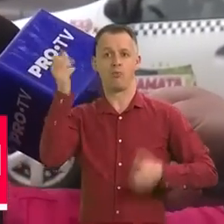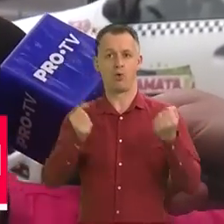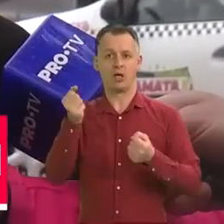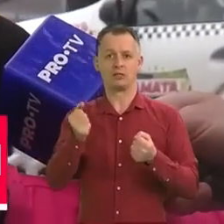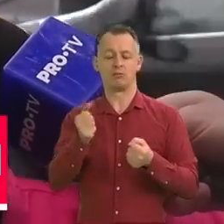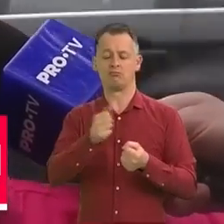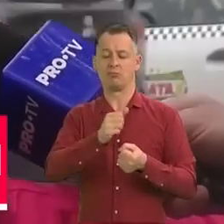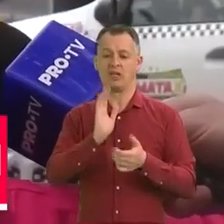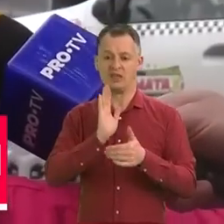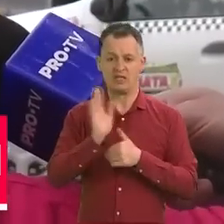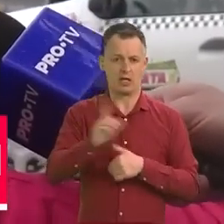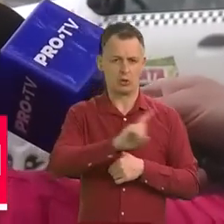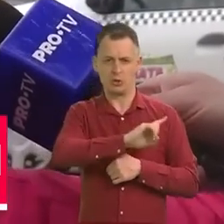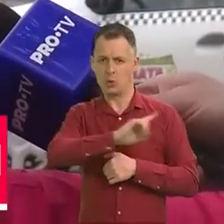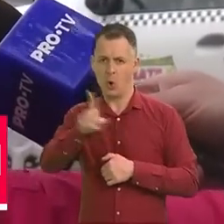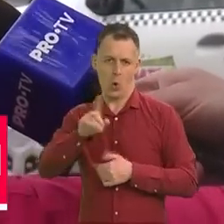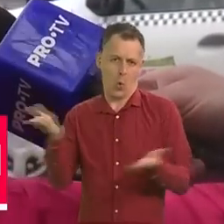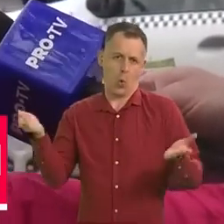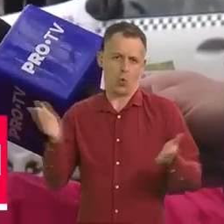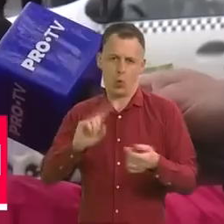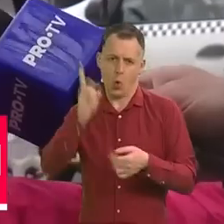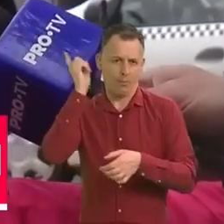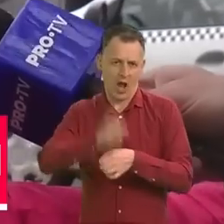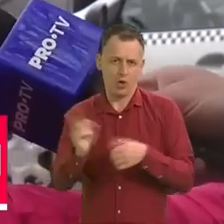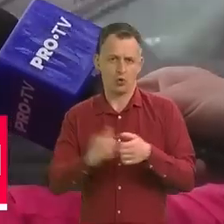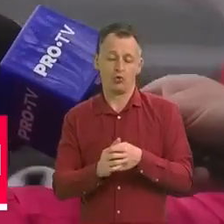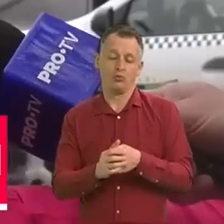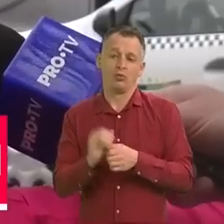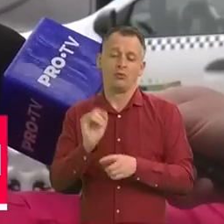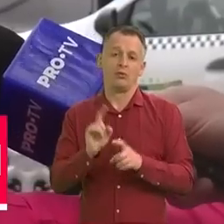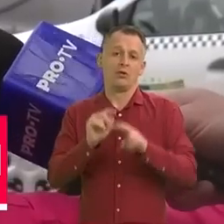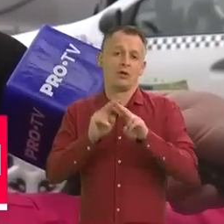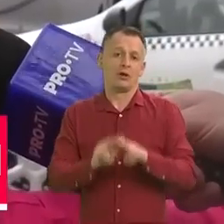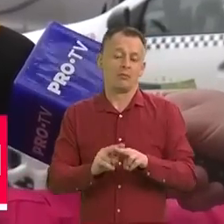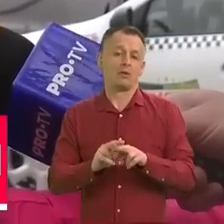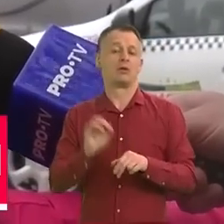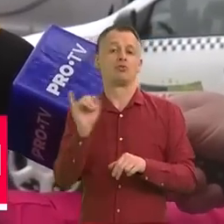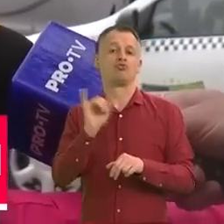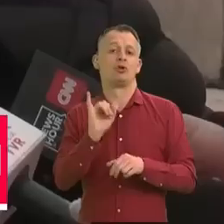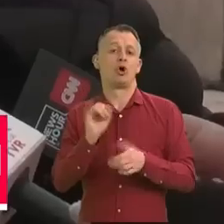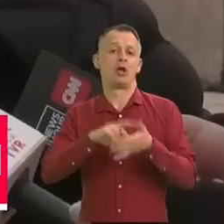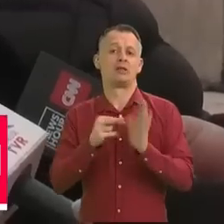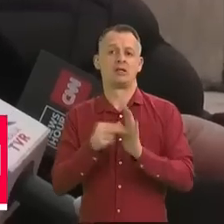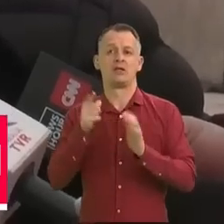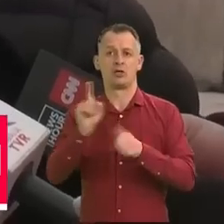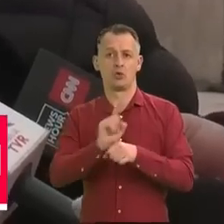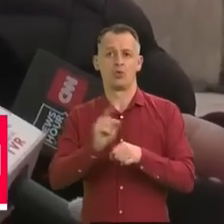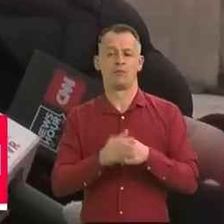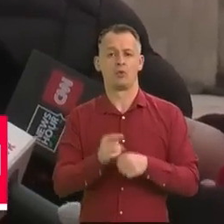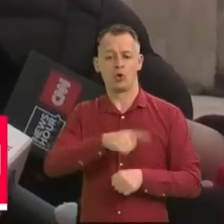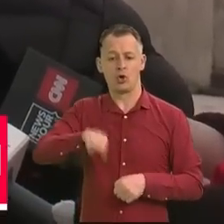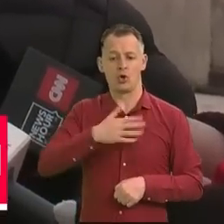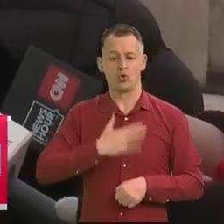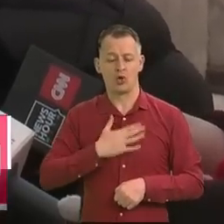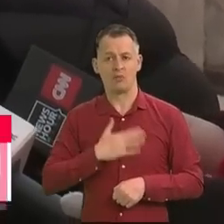nu, dar acum ține de fiecare structură sportivă ce organizează. Mi-aș fi dorit să știu